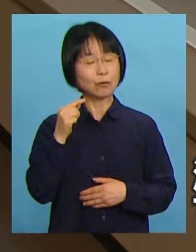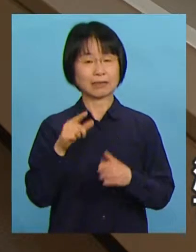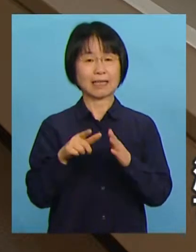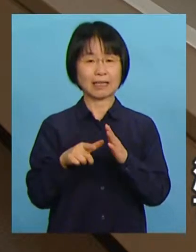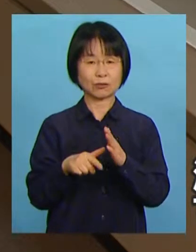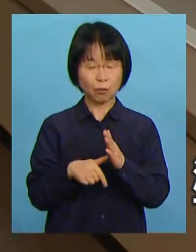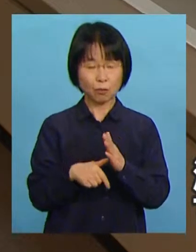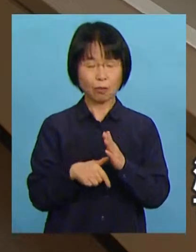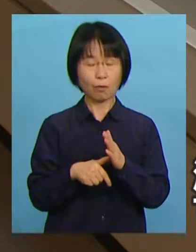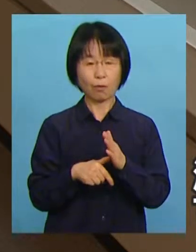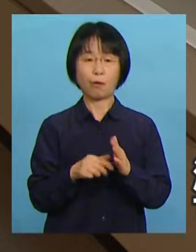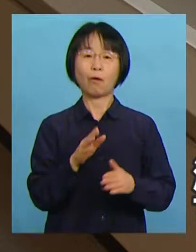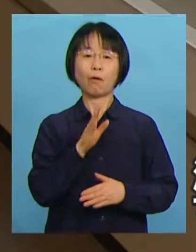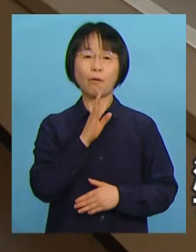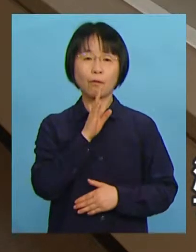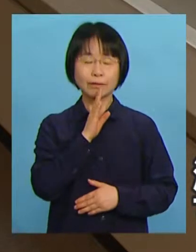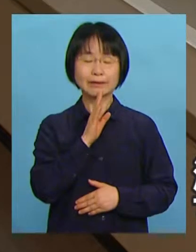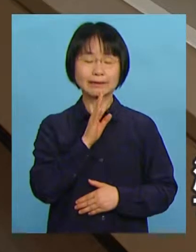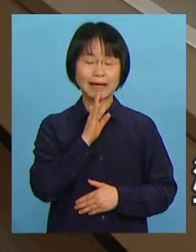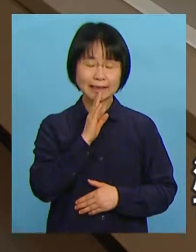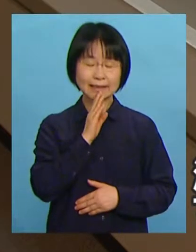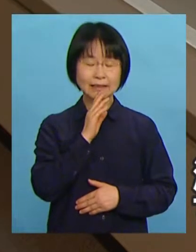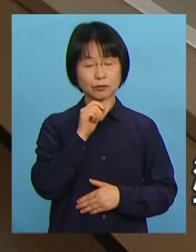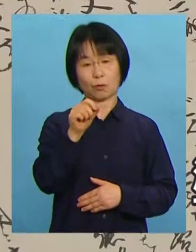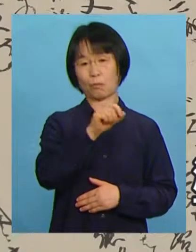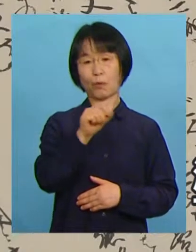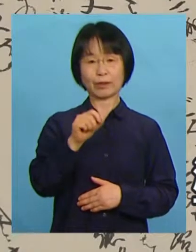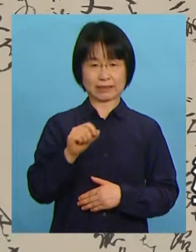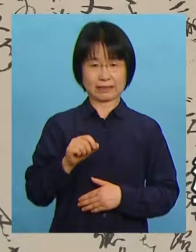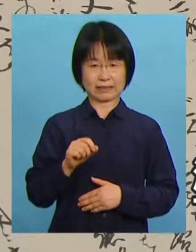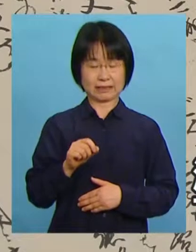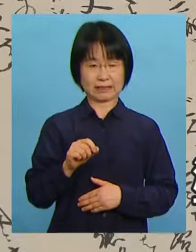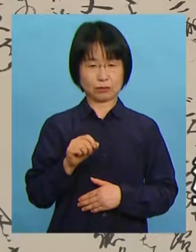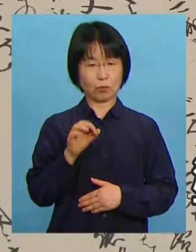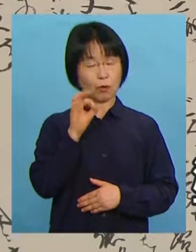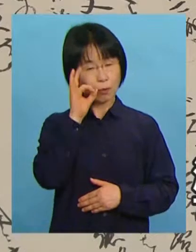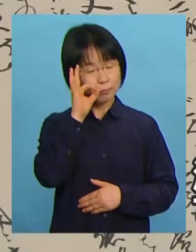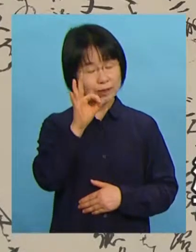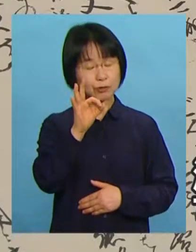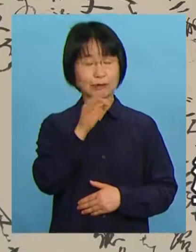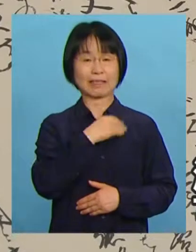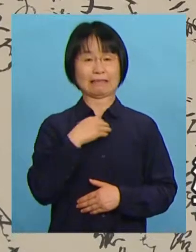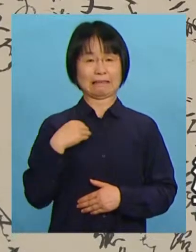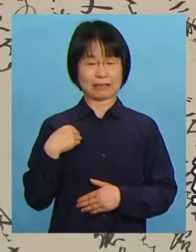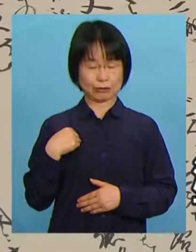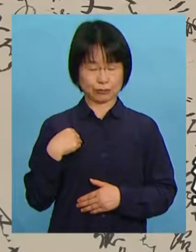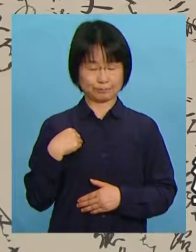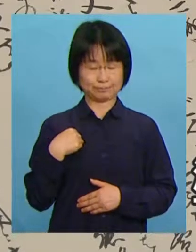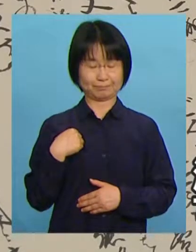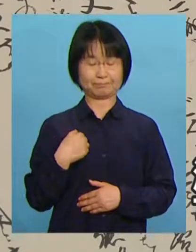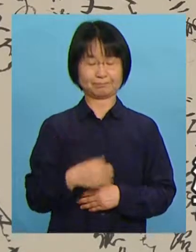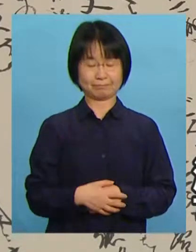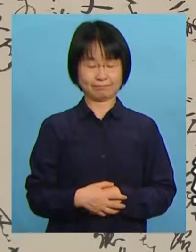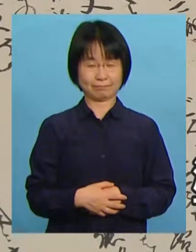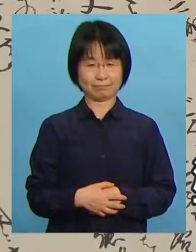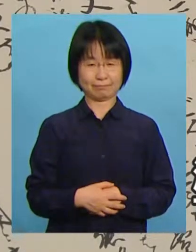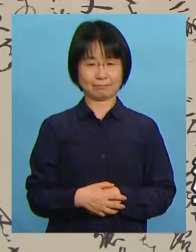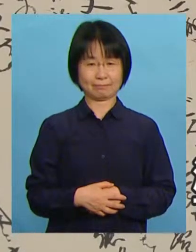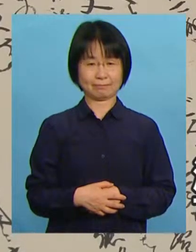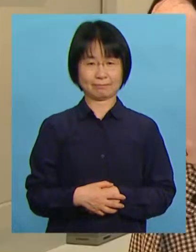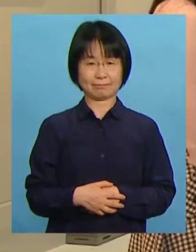の文字を実際に身近に見ていただくことができるということも、注目していただきたいと思います